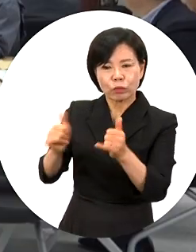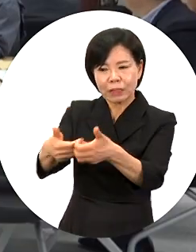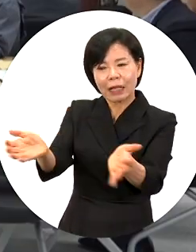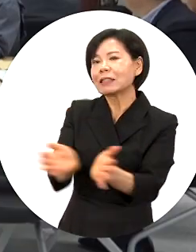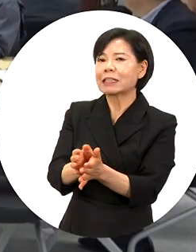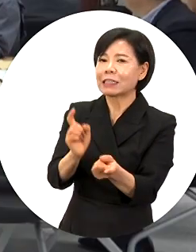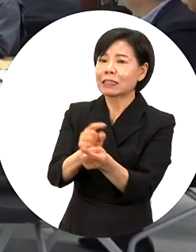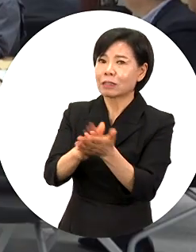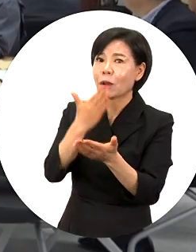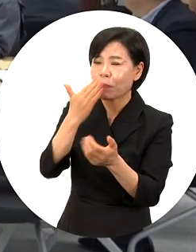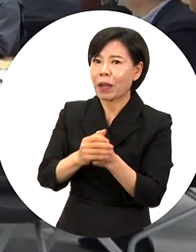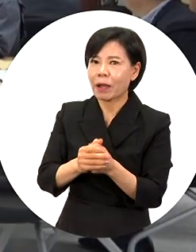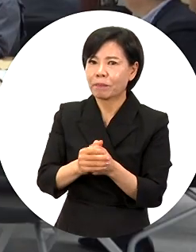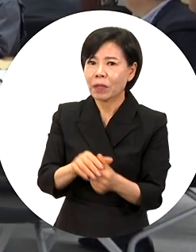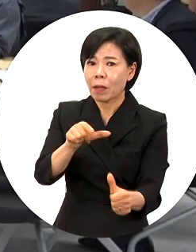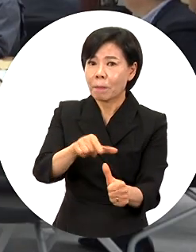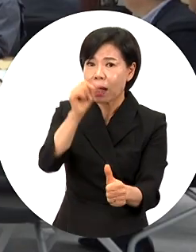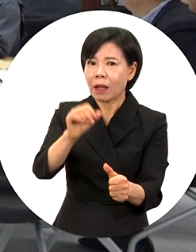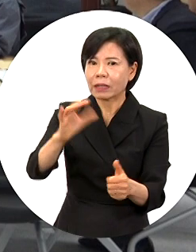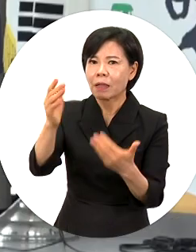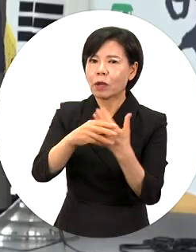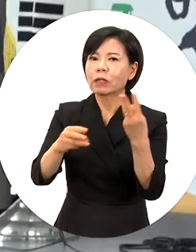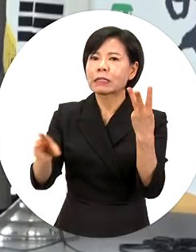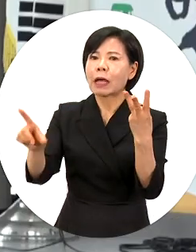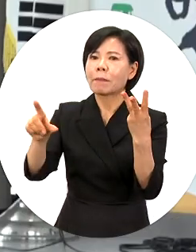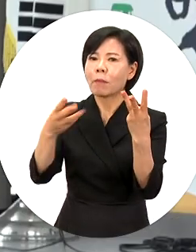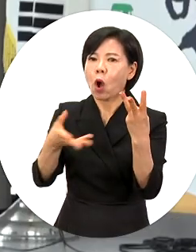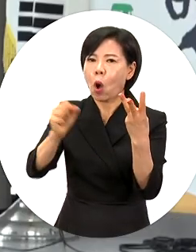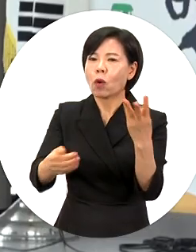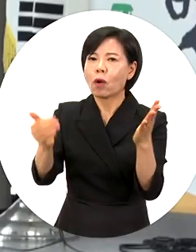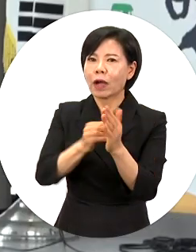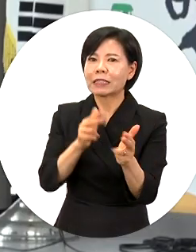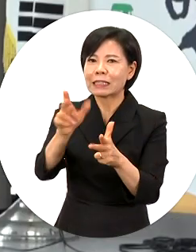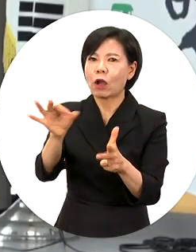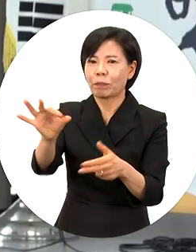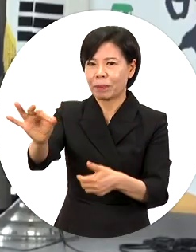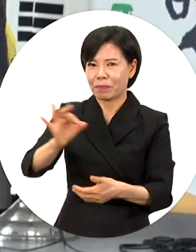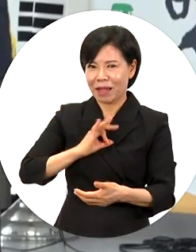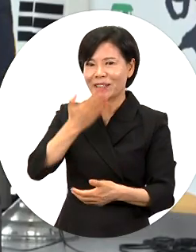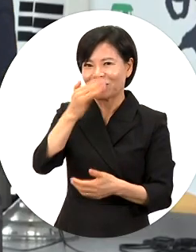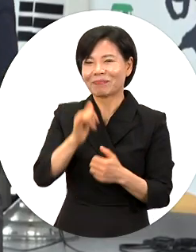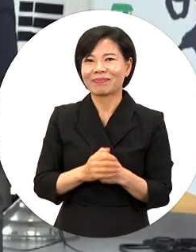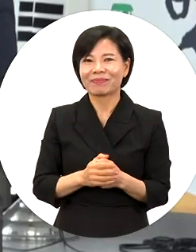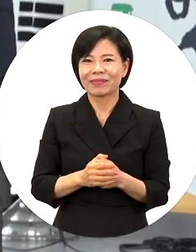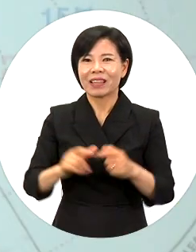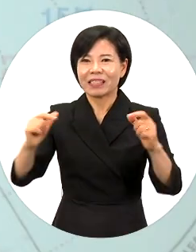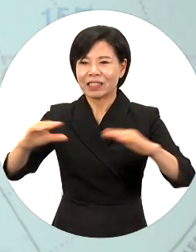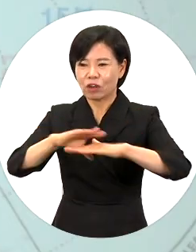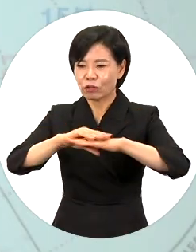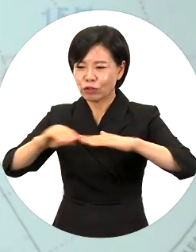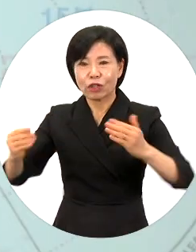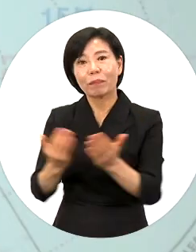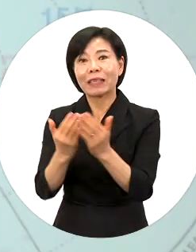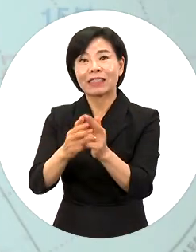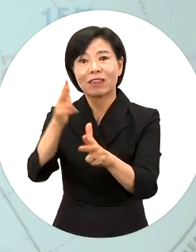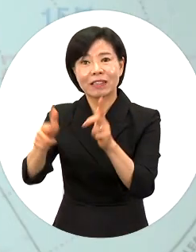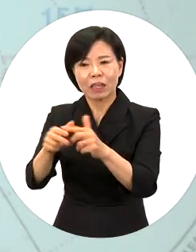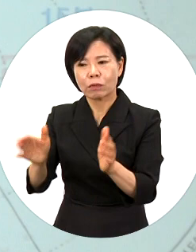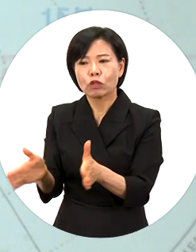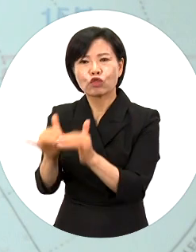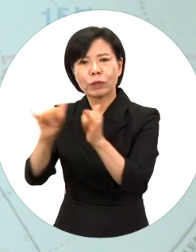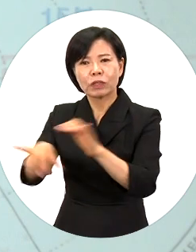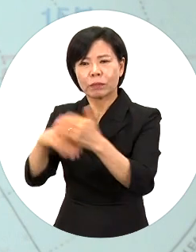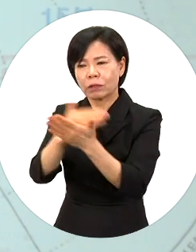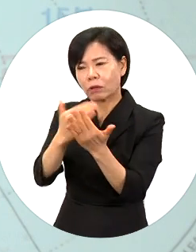대상인데요. 선정된 단체는 최대 3억 원까지 사업비를 지원받을 수 있습니다. 지역 균형 발전